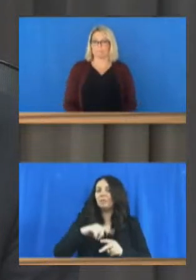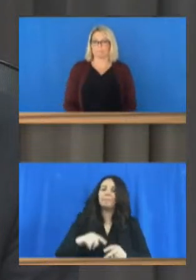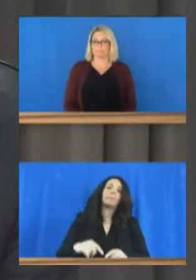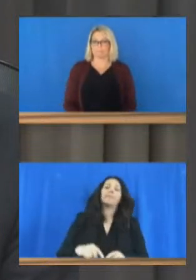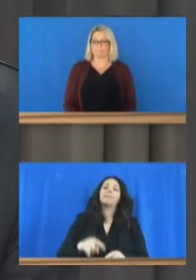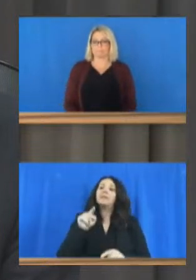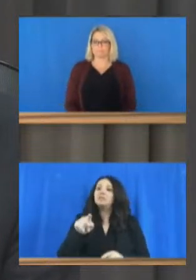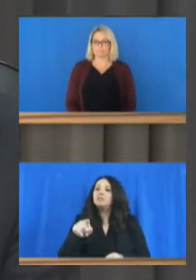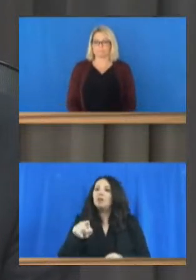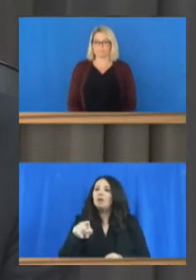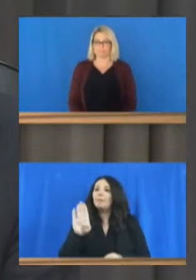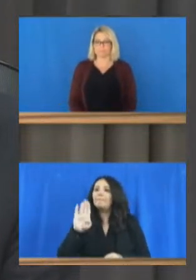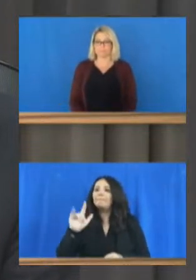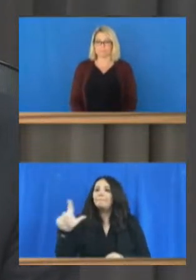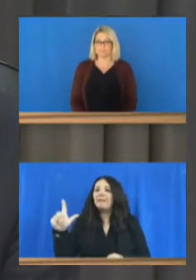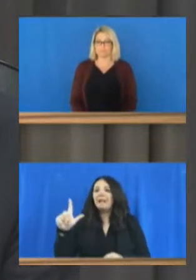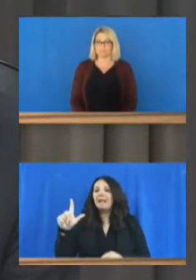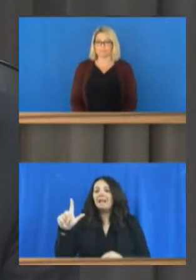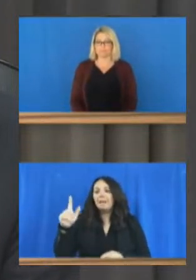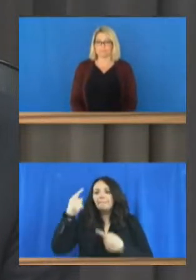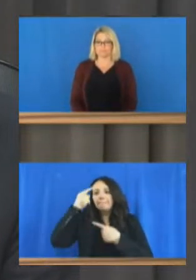dans les